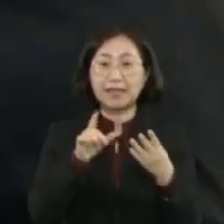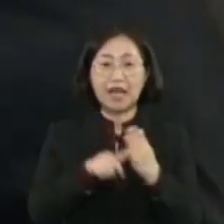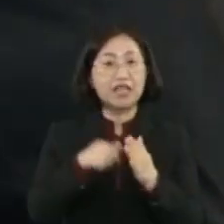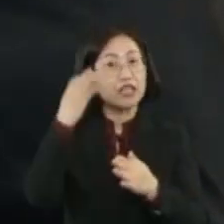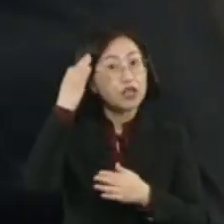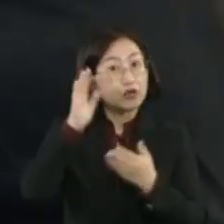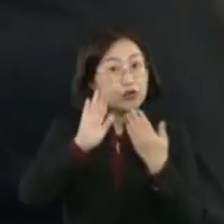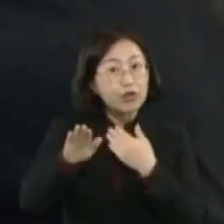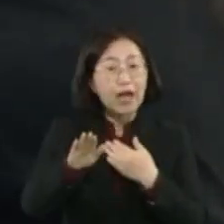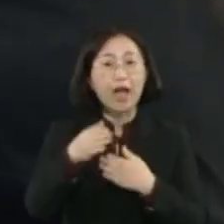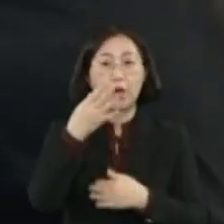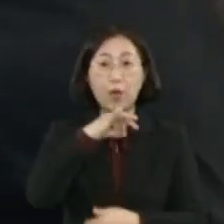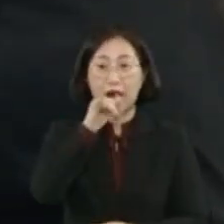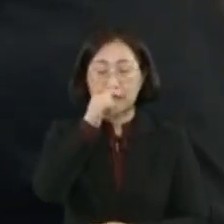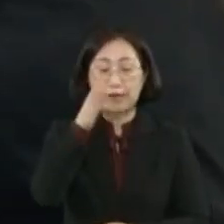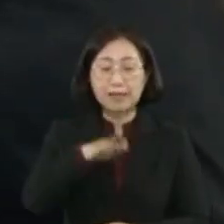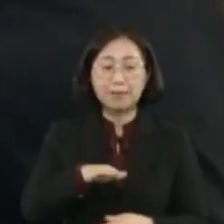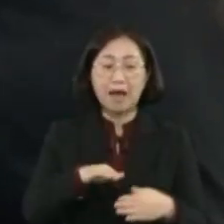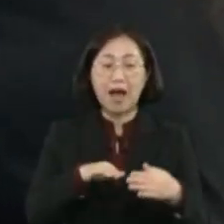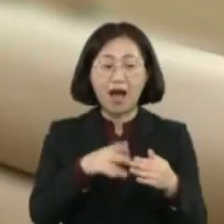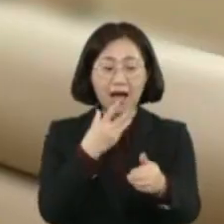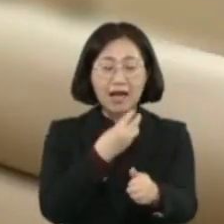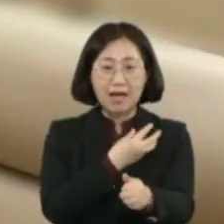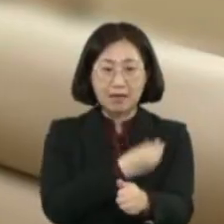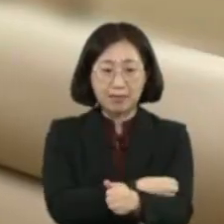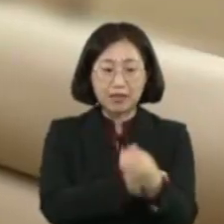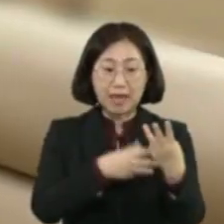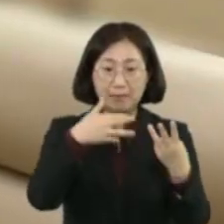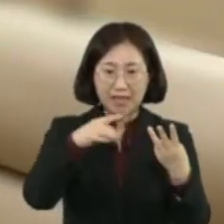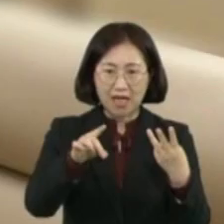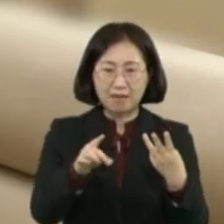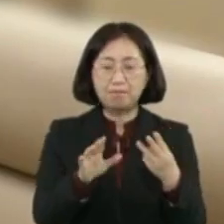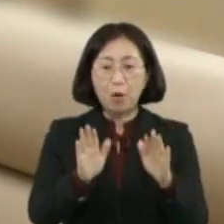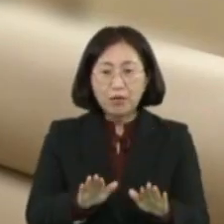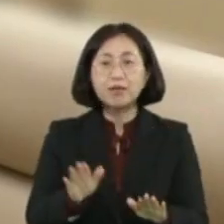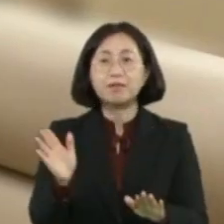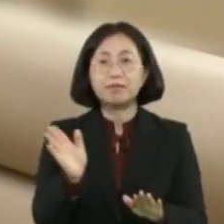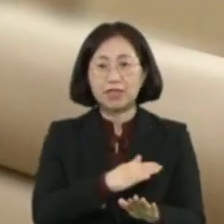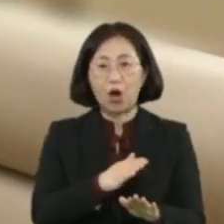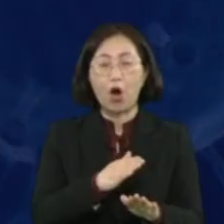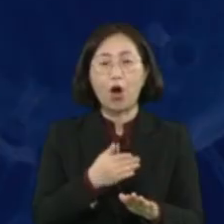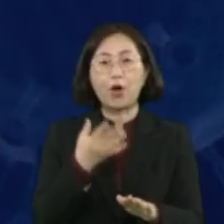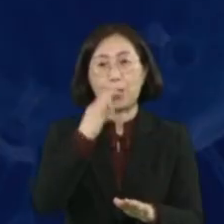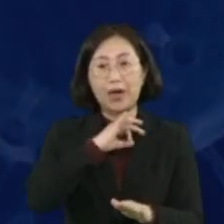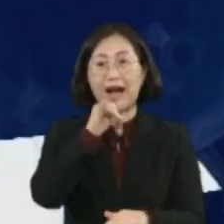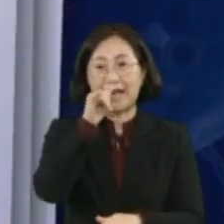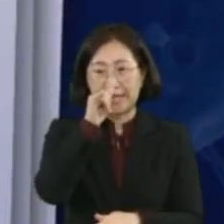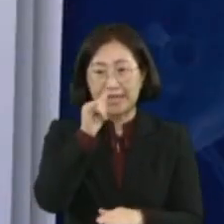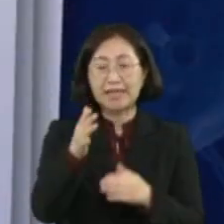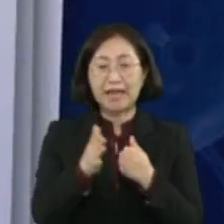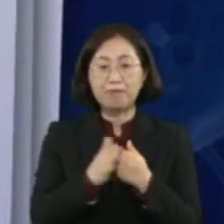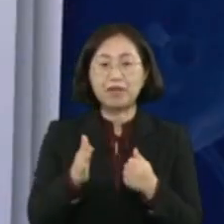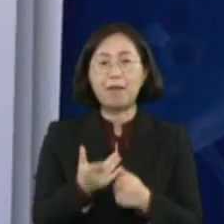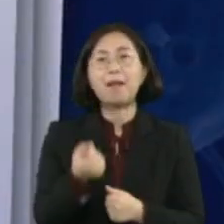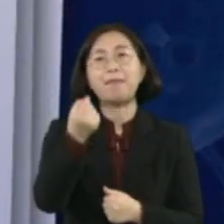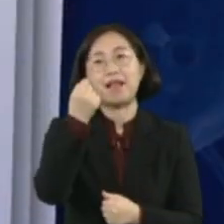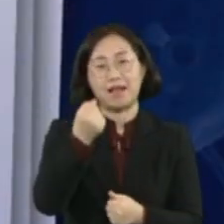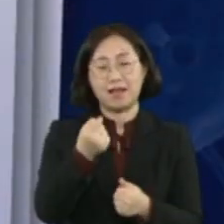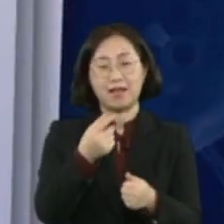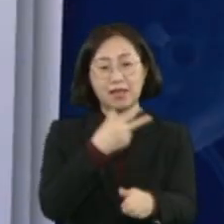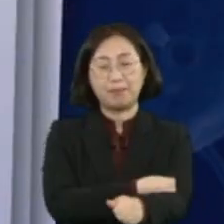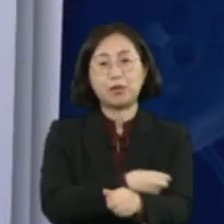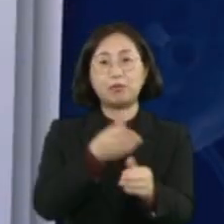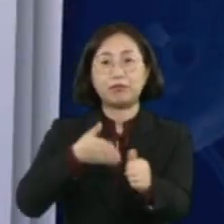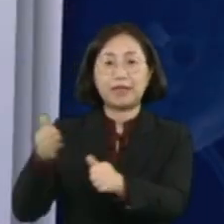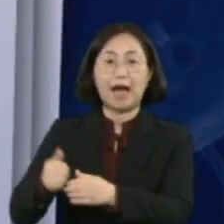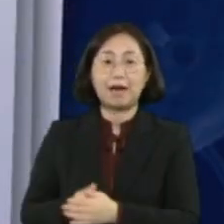인정되는 만큼 방역당국은 기간 만료 대상자들은 추가 접종을 서둘러 줄 것을 당부했습니다. 방역 패스가 적용되는